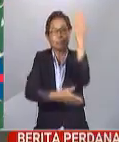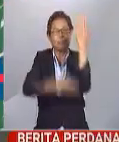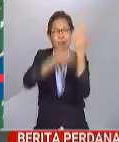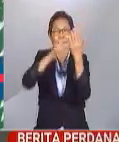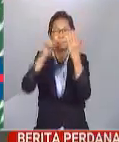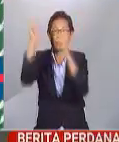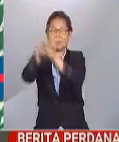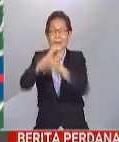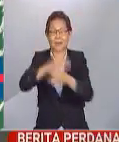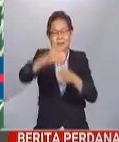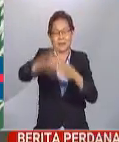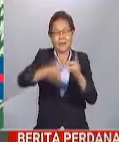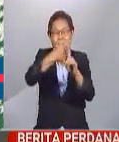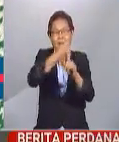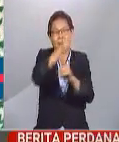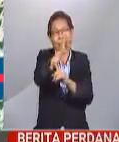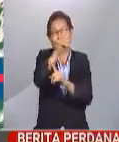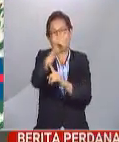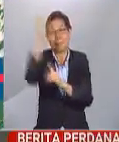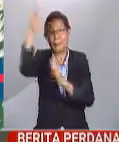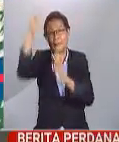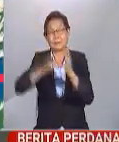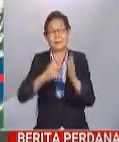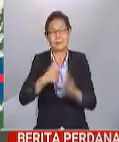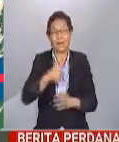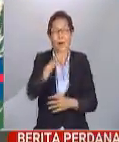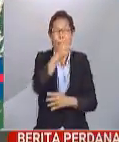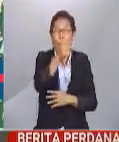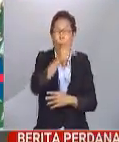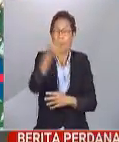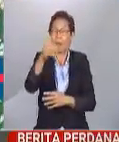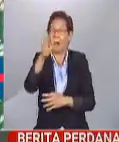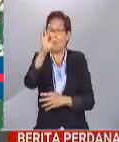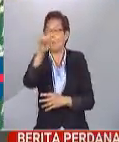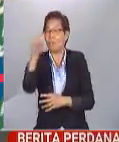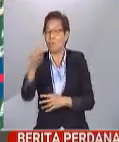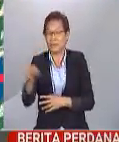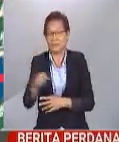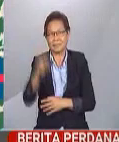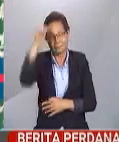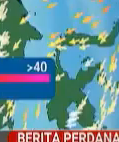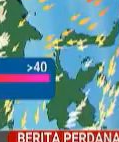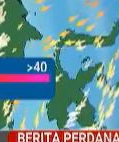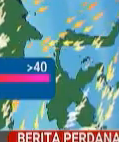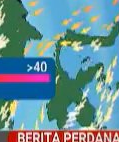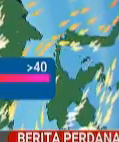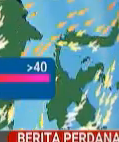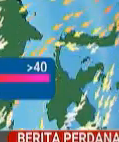Malaysia. Sekian daripada Met Malaysia. Saya Wan Hafiz. Assalamualaikum dan salam sejahtera.